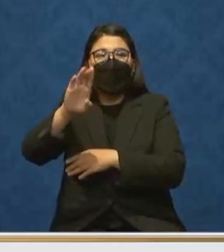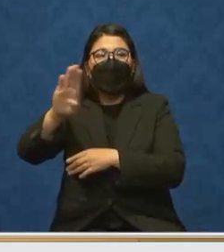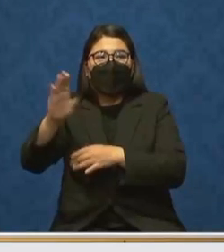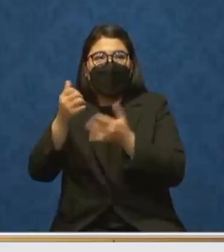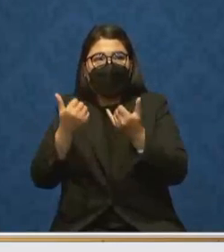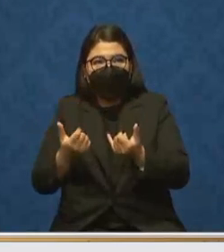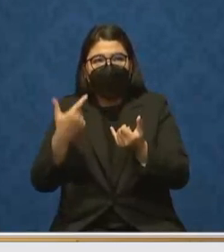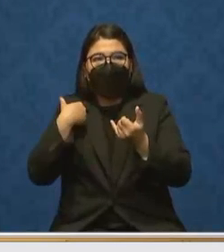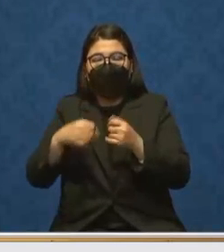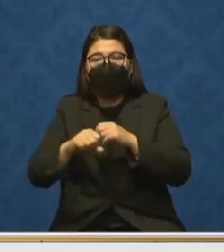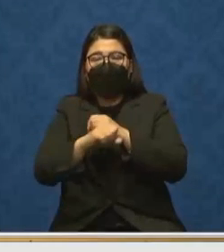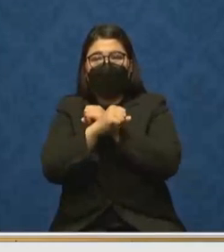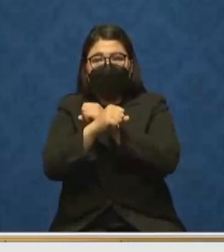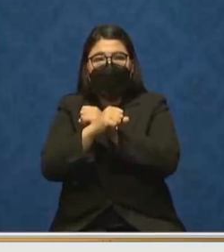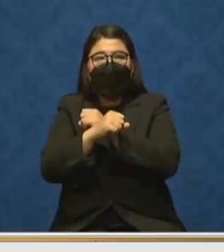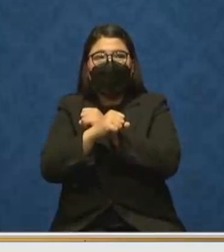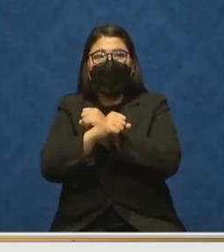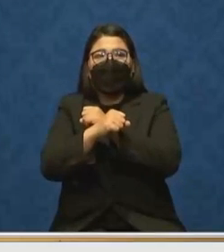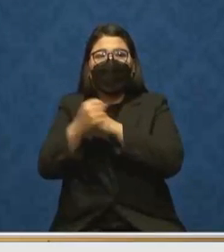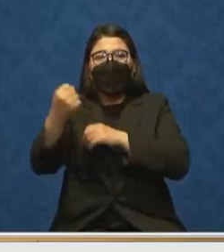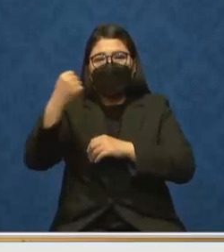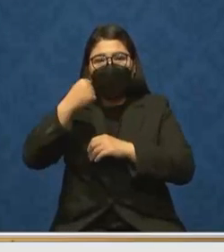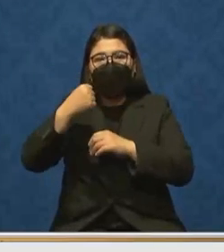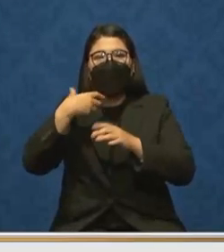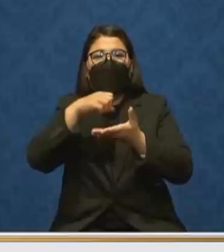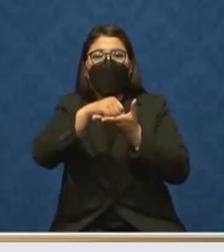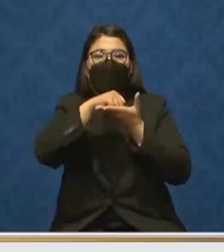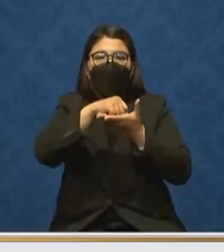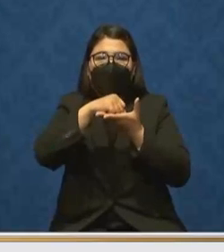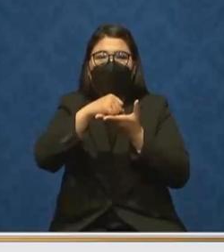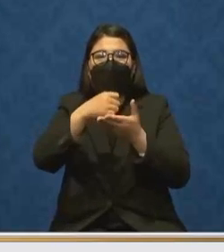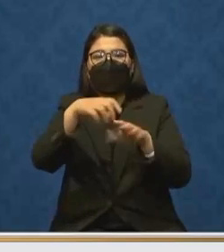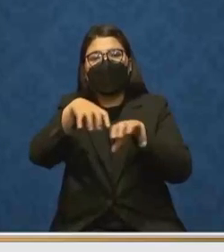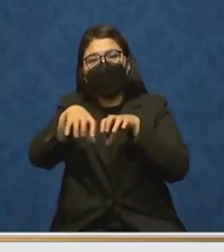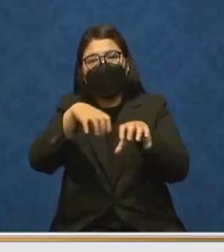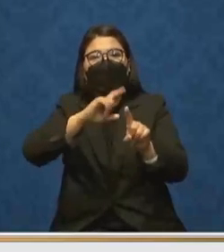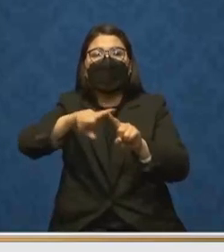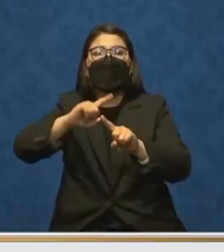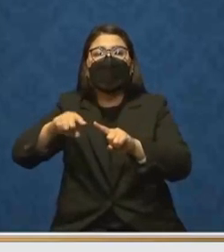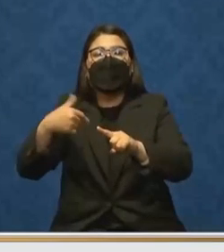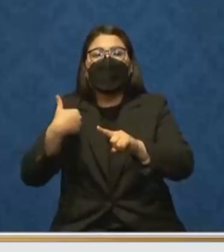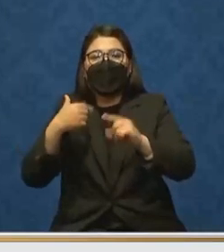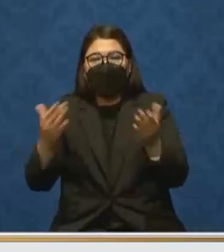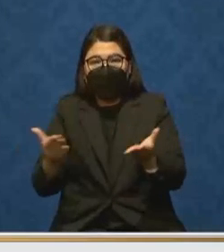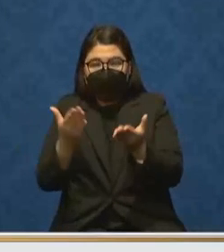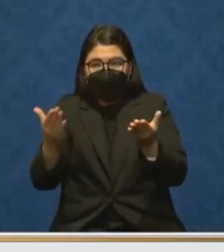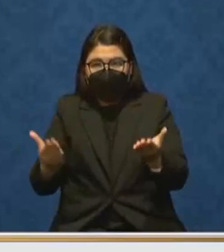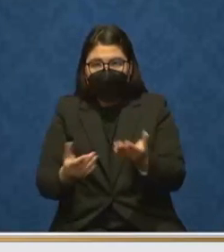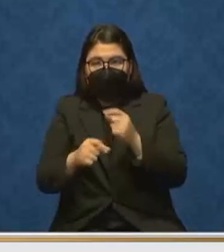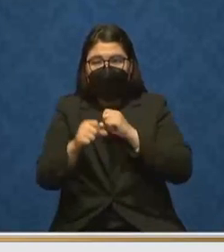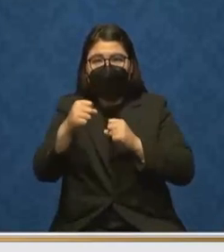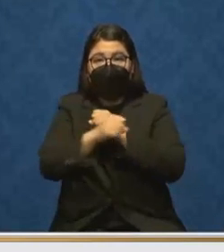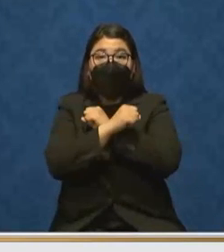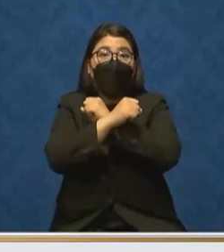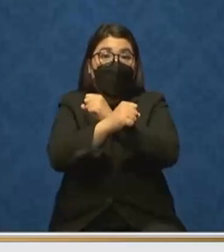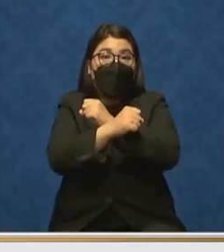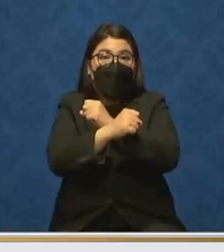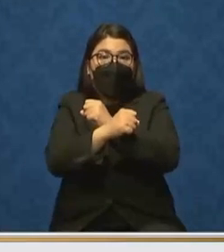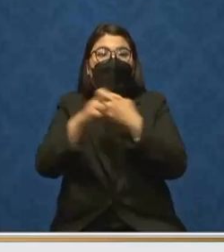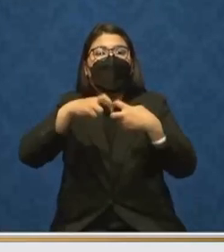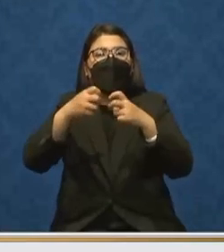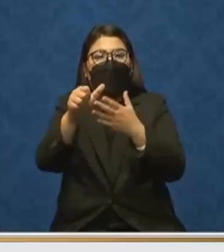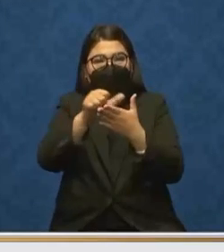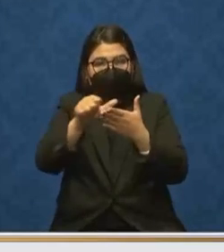งโดยการเพิ่มขีดความสามารถระบบบริหารจัดการด้านความมั่นคงสนับสนุนงานขับเคลื่อนการป้องกันและแก้ไขปัญหาตามสถานการณ์ที่เกิด